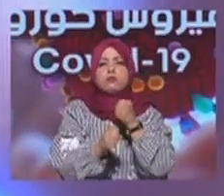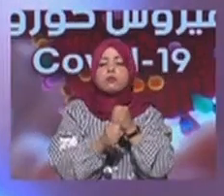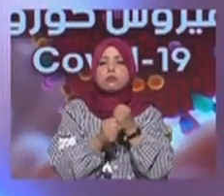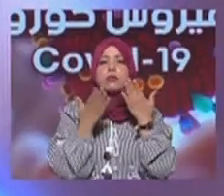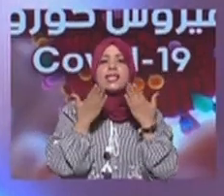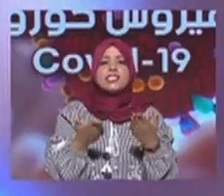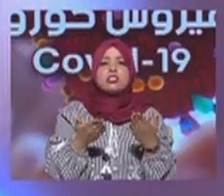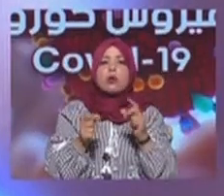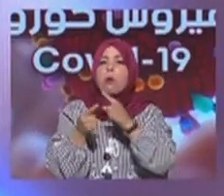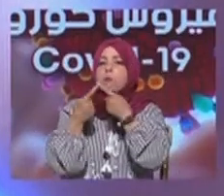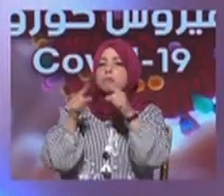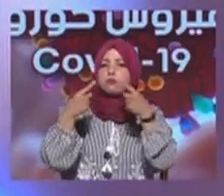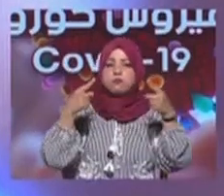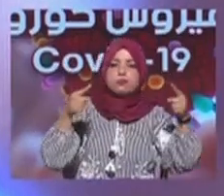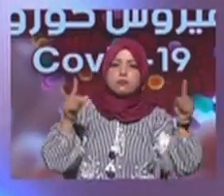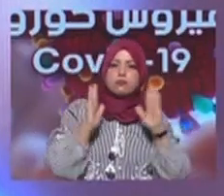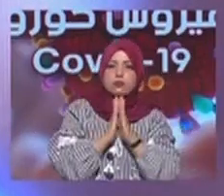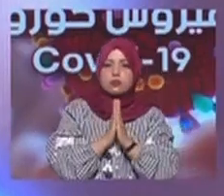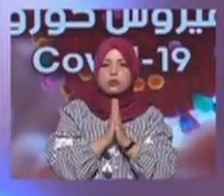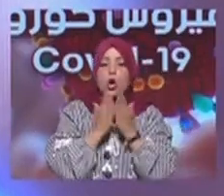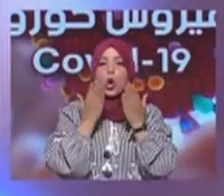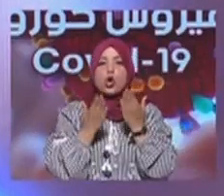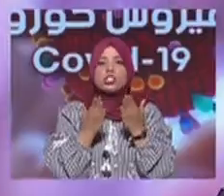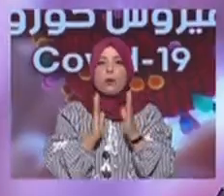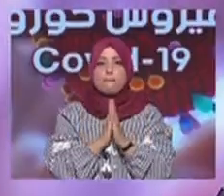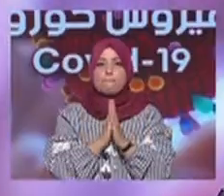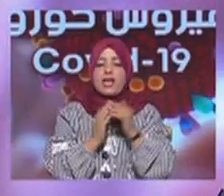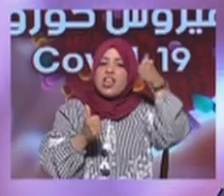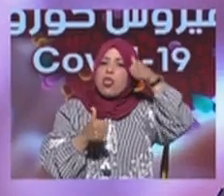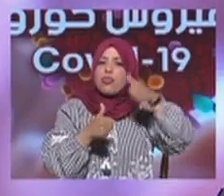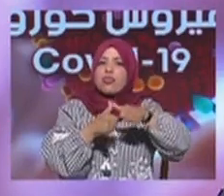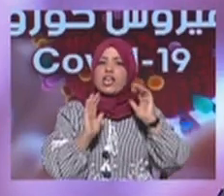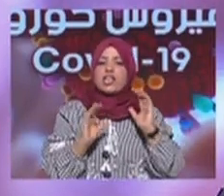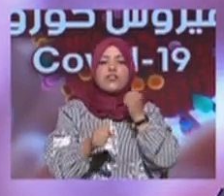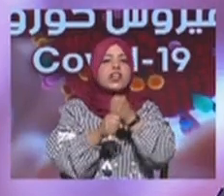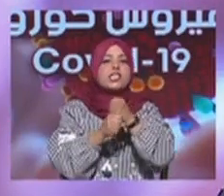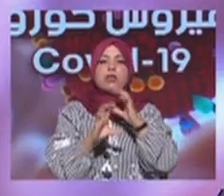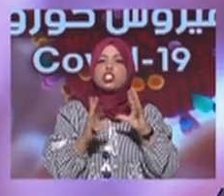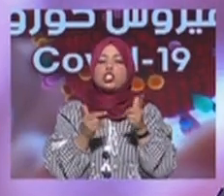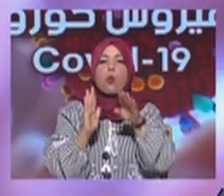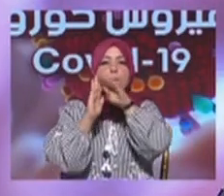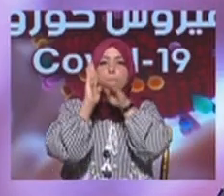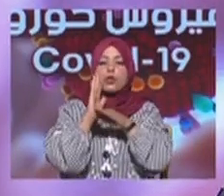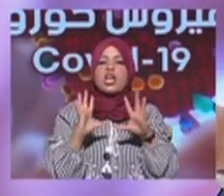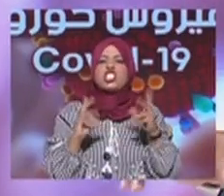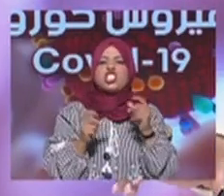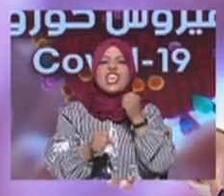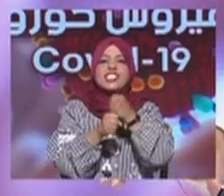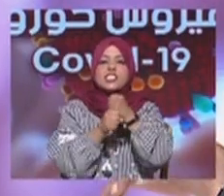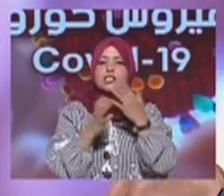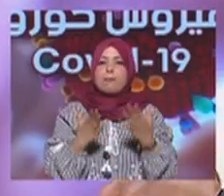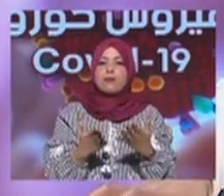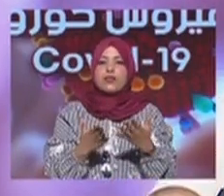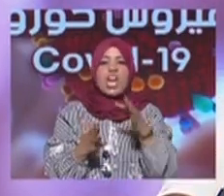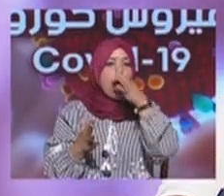دو ريفيرنس راهو لو ام اس هي المعترفه زيد فكرني شنو تعملوا دكتور ثبتوا برشا انتم في البي سي ار معناها قلت لي